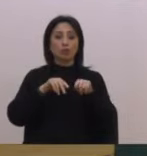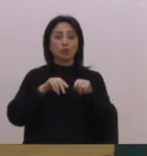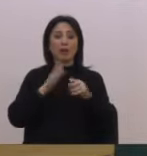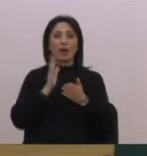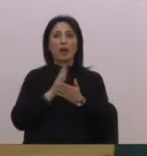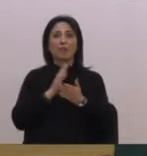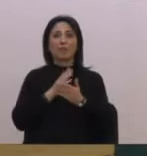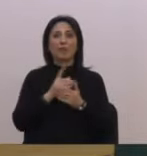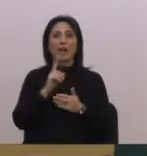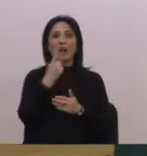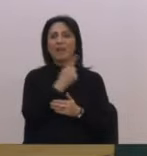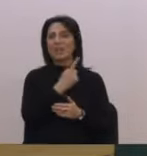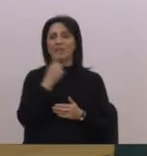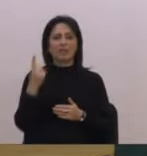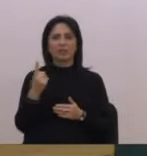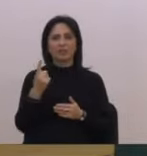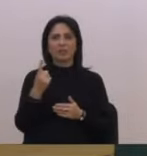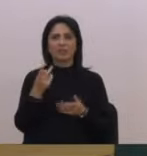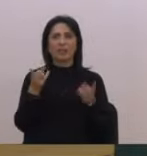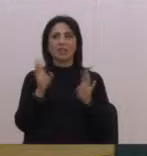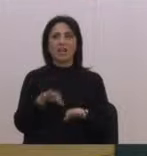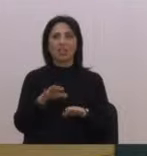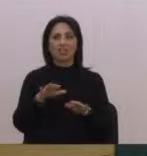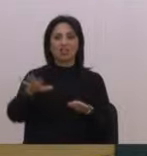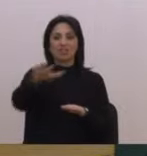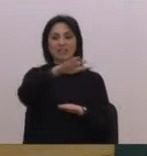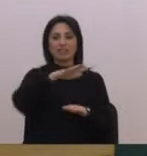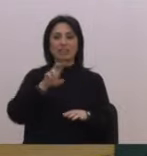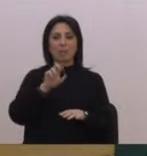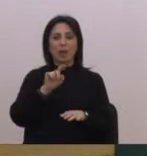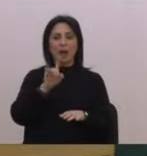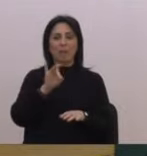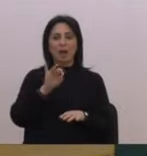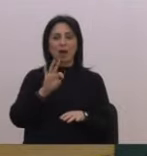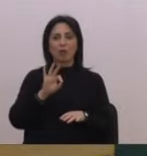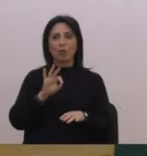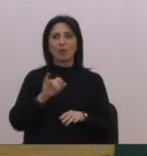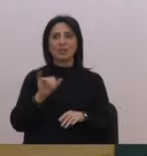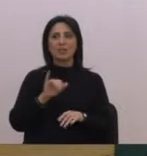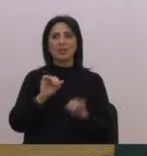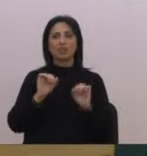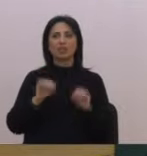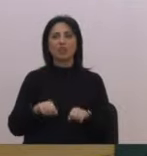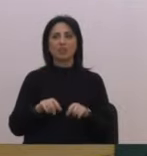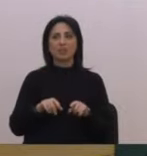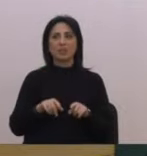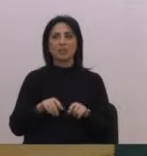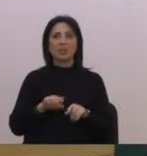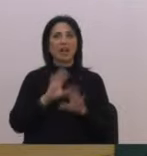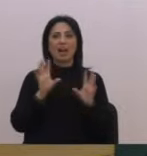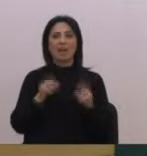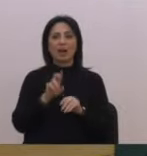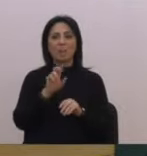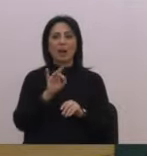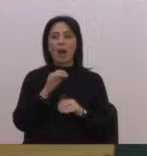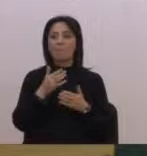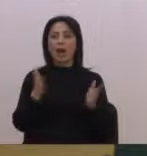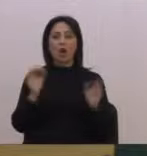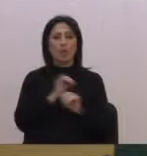არის ერთადერთი დარჩენილი სივრცე ბახმაროში, სადაც შეიძლება ყველა